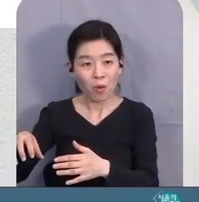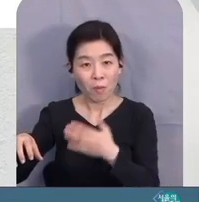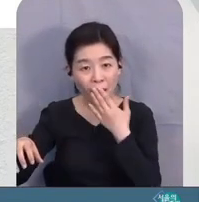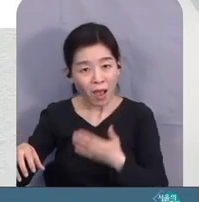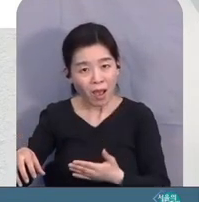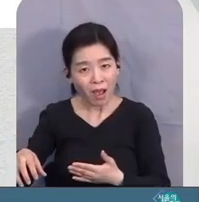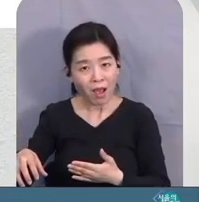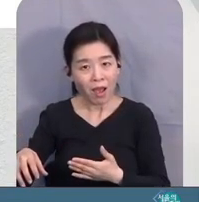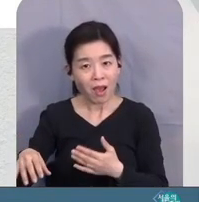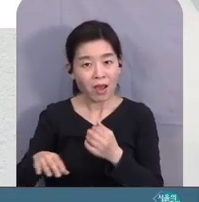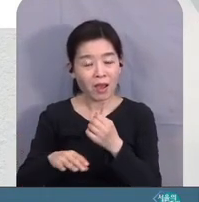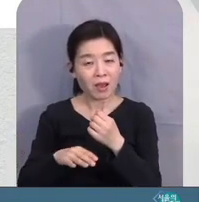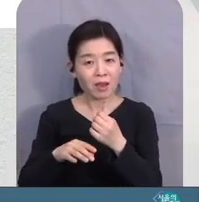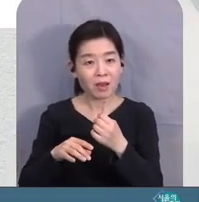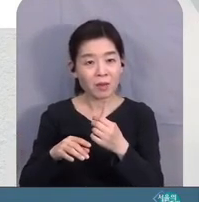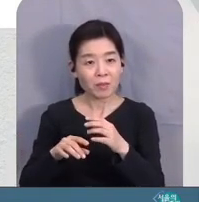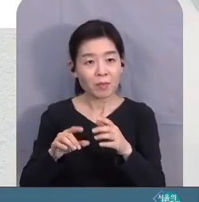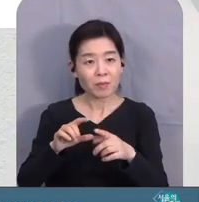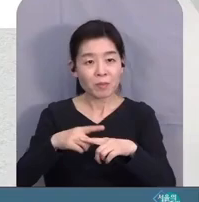아니죠.